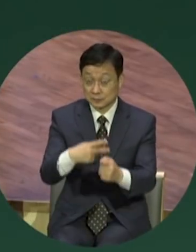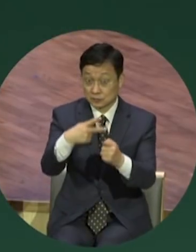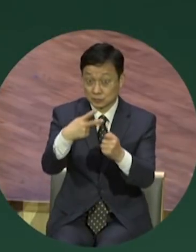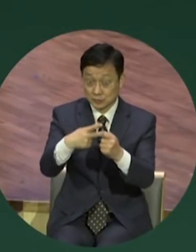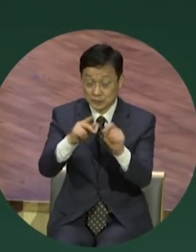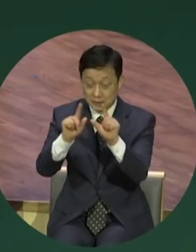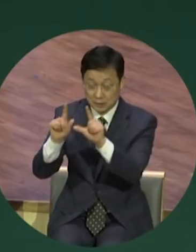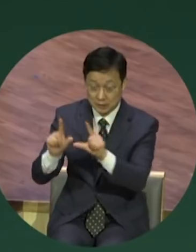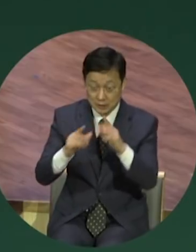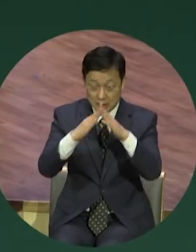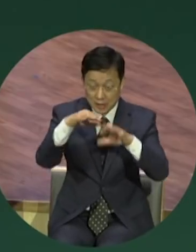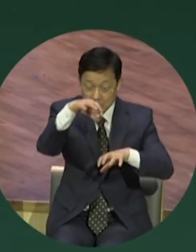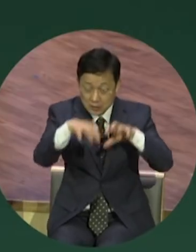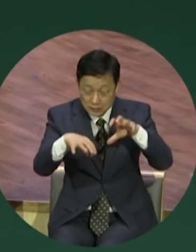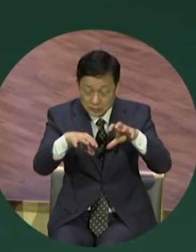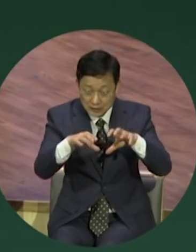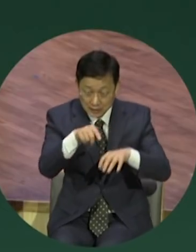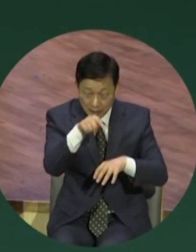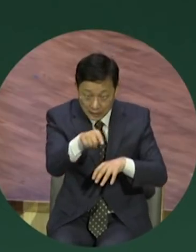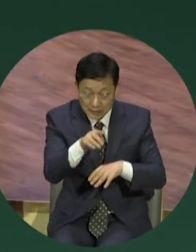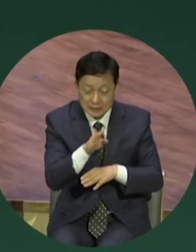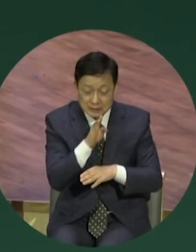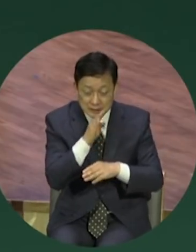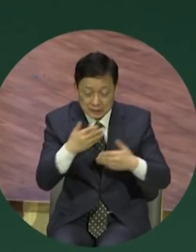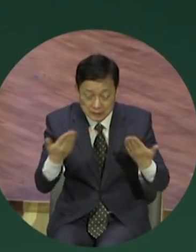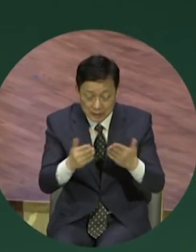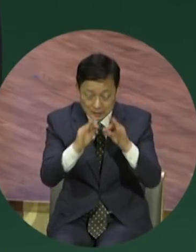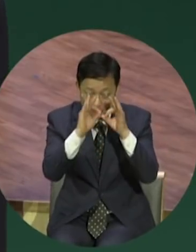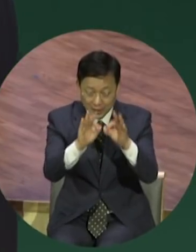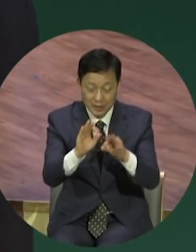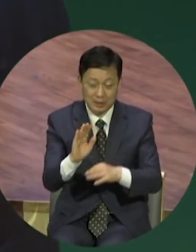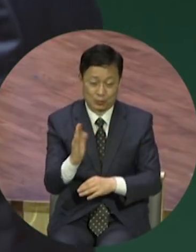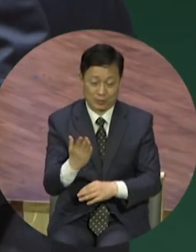보는 거죠. And you must be able to see the field for what it is.